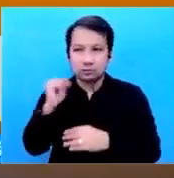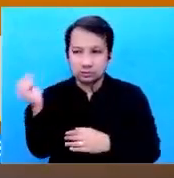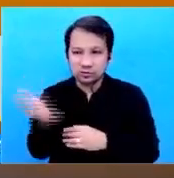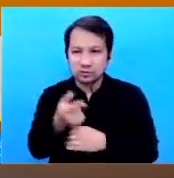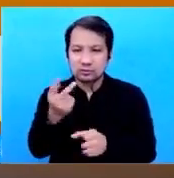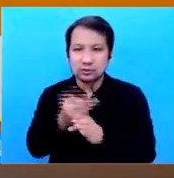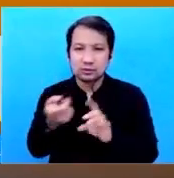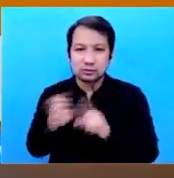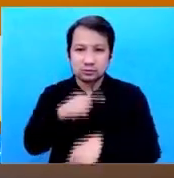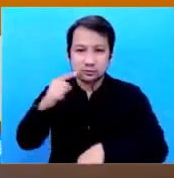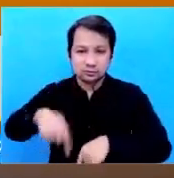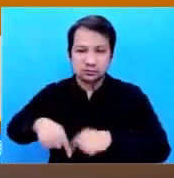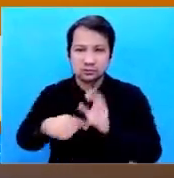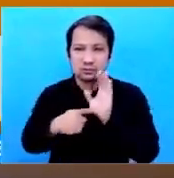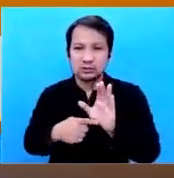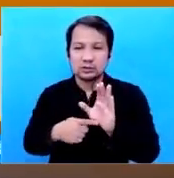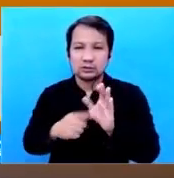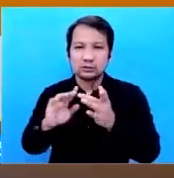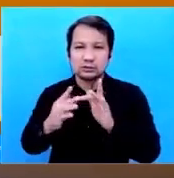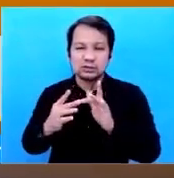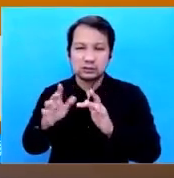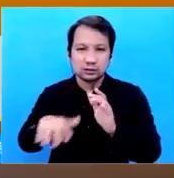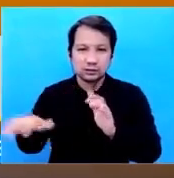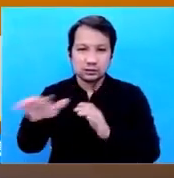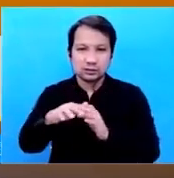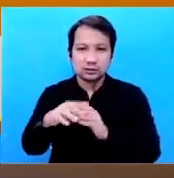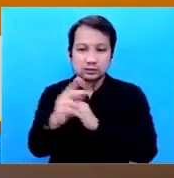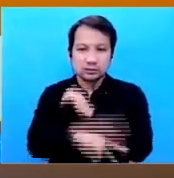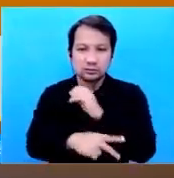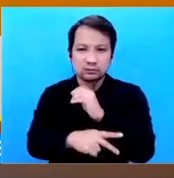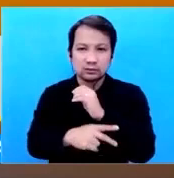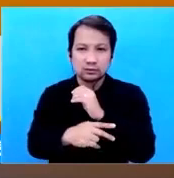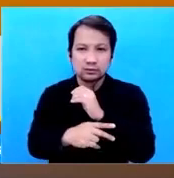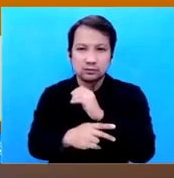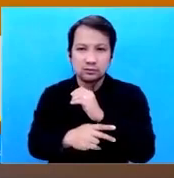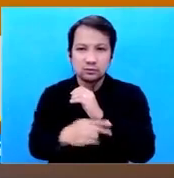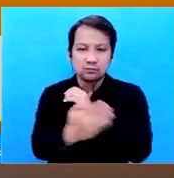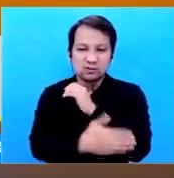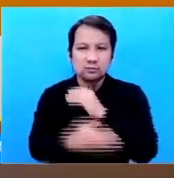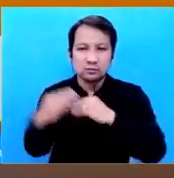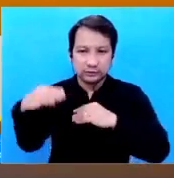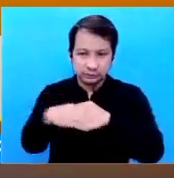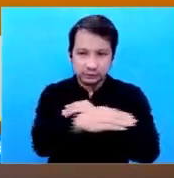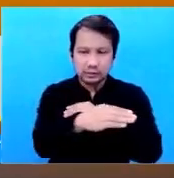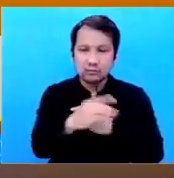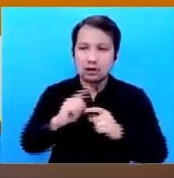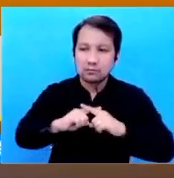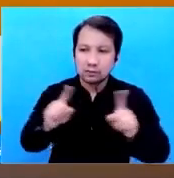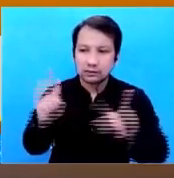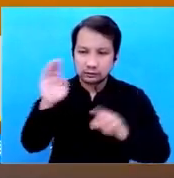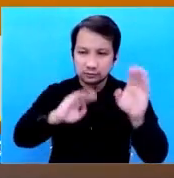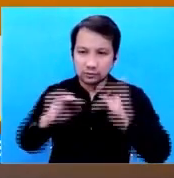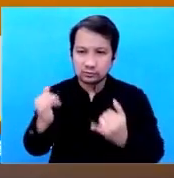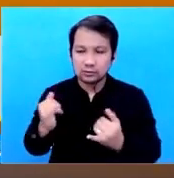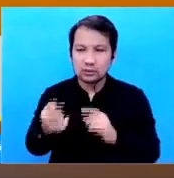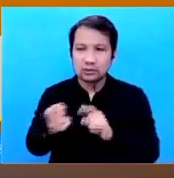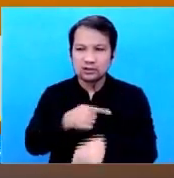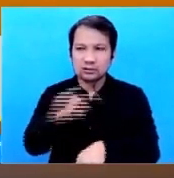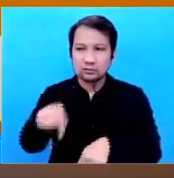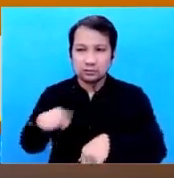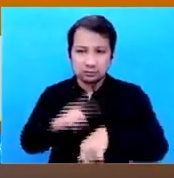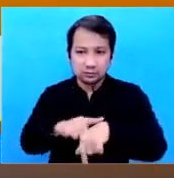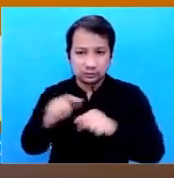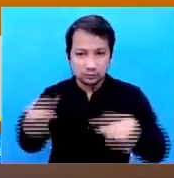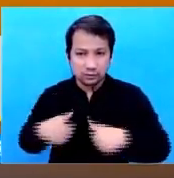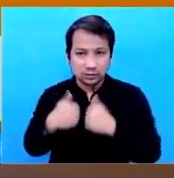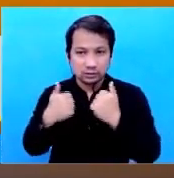vehicles coming from the eastern portion and the internet portion of the province of Bohol. Kaya dinadaanan talaga ito. Ang problema lang kasi, yung time ng